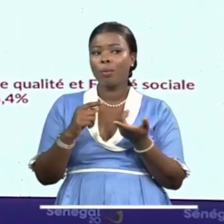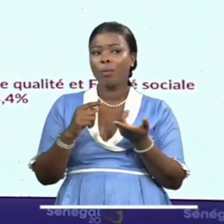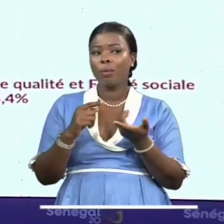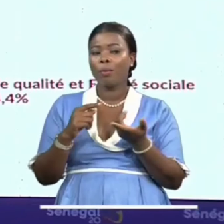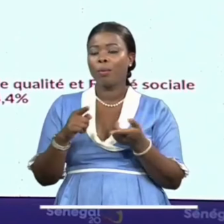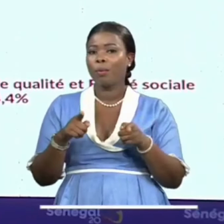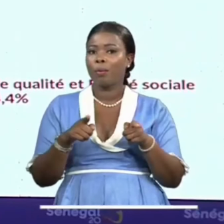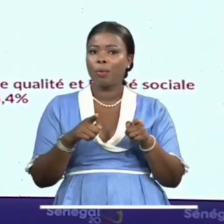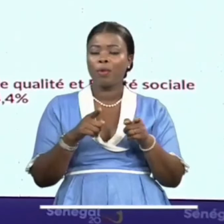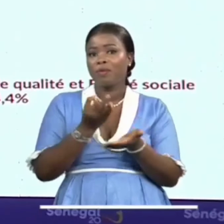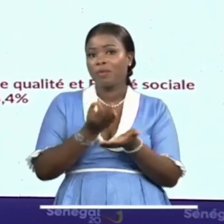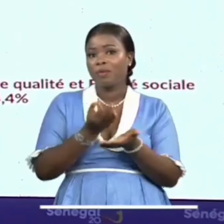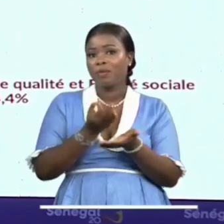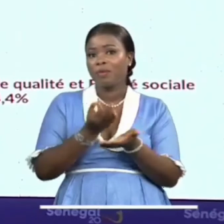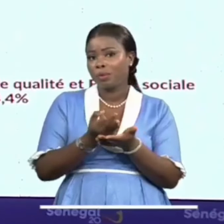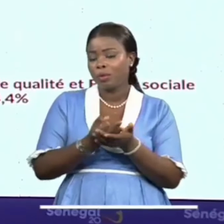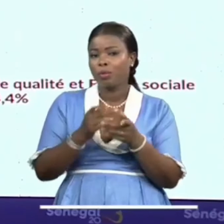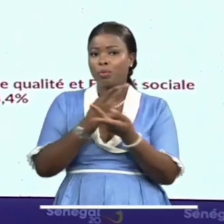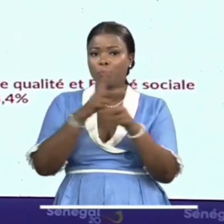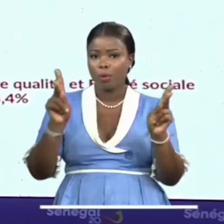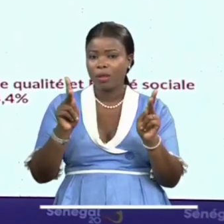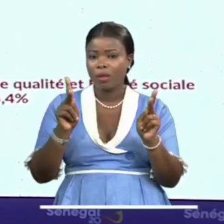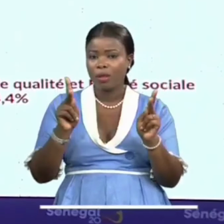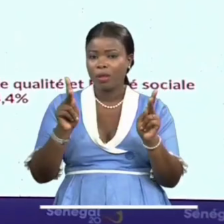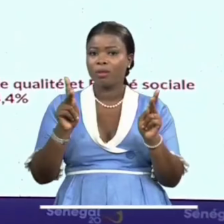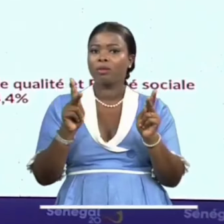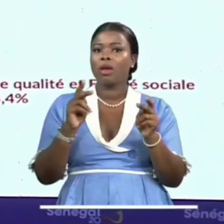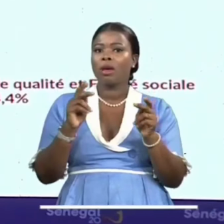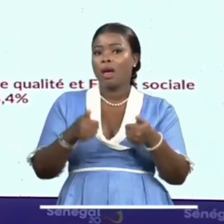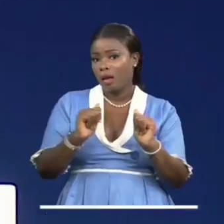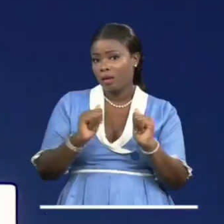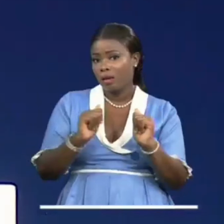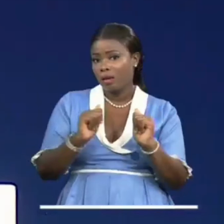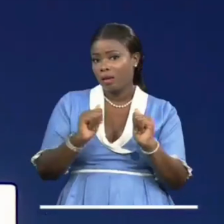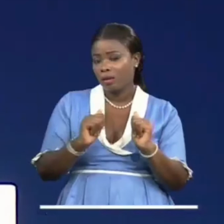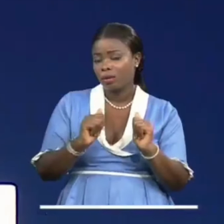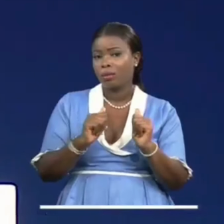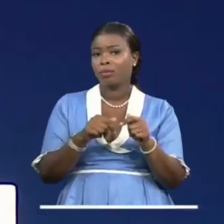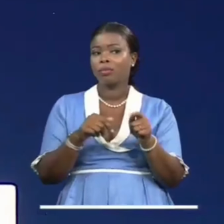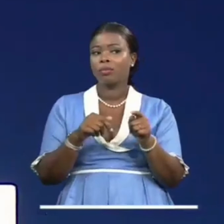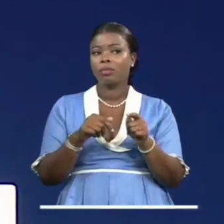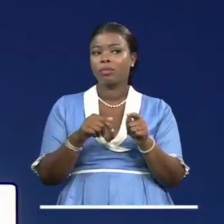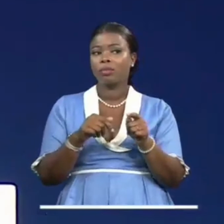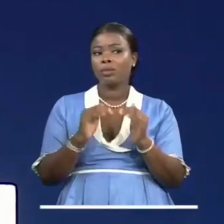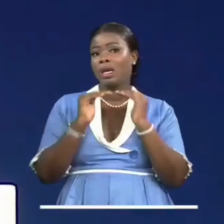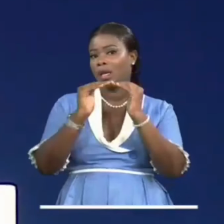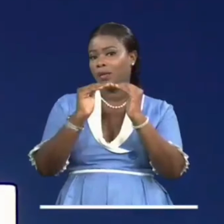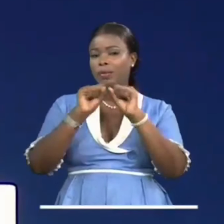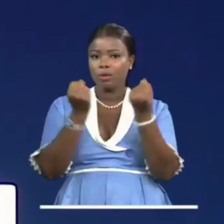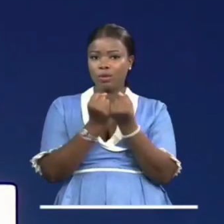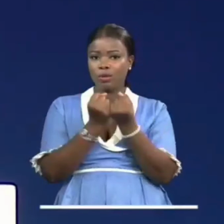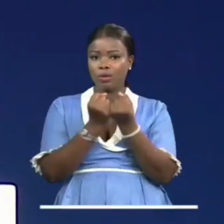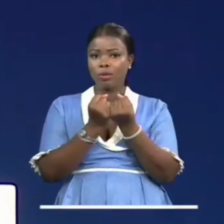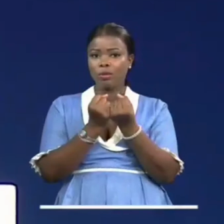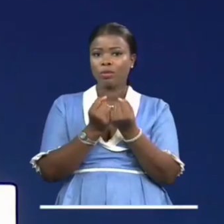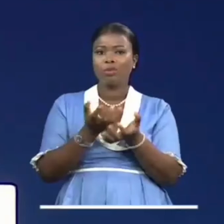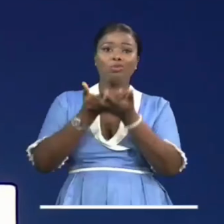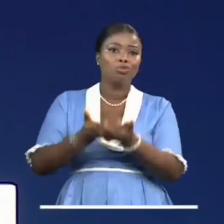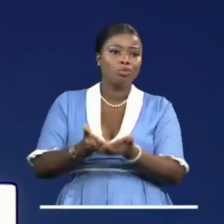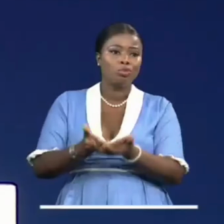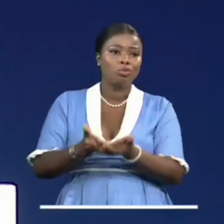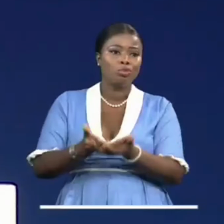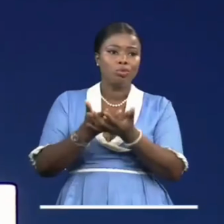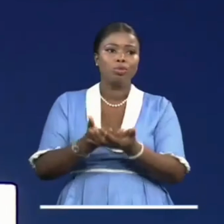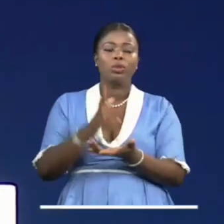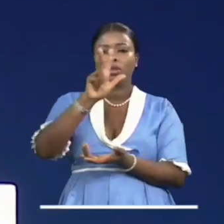d'investissement public insiste davantage sur l'axe de sur le capital humain et l'équité sociale qui a un poids beaucoup plus important de 35 %